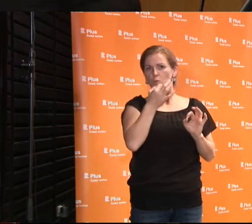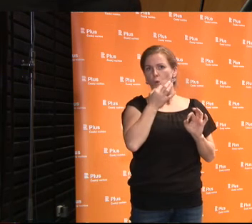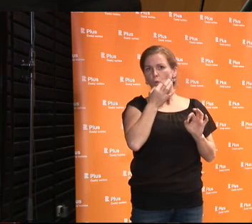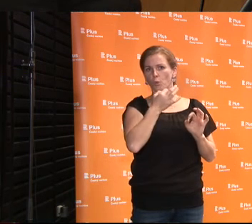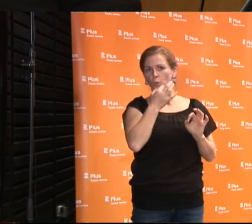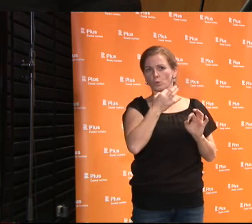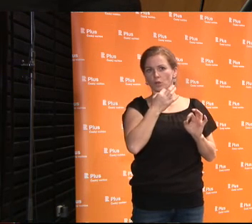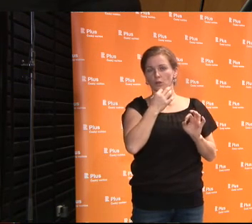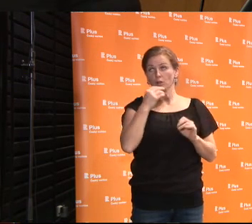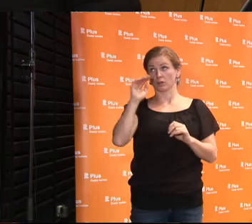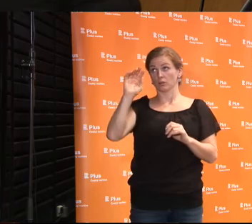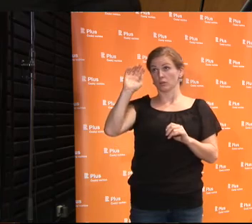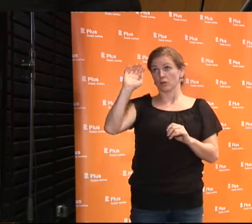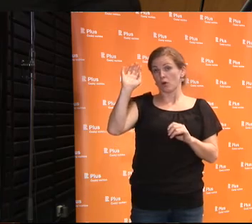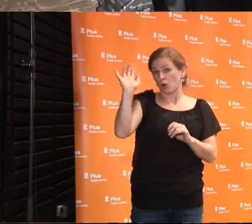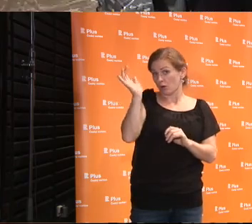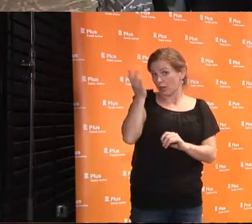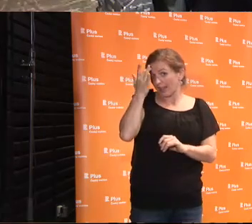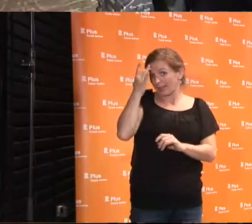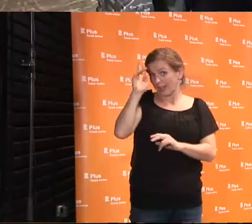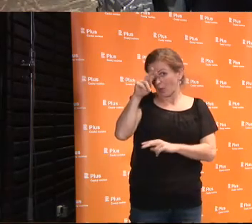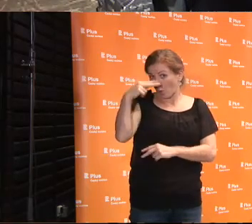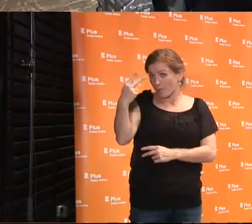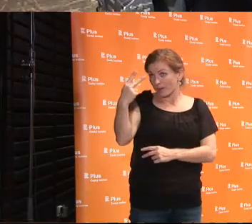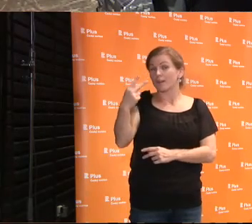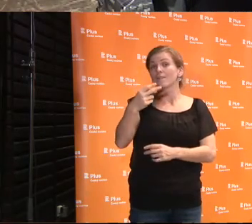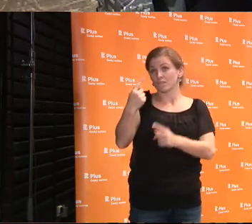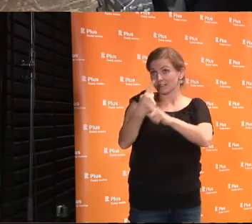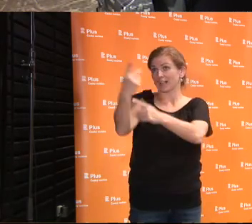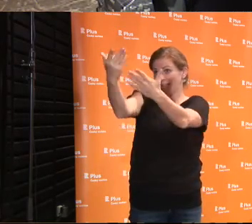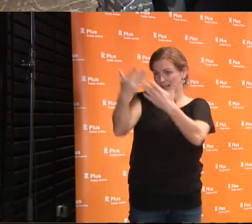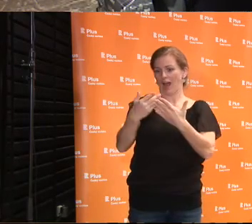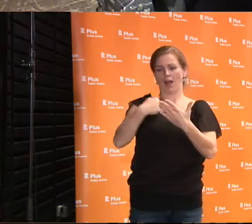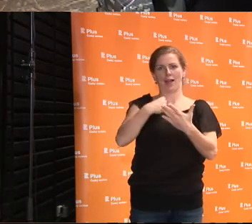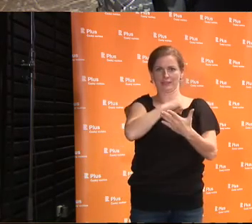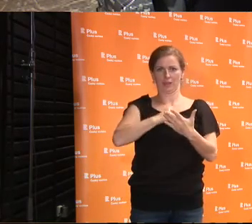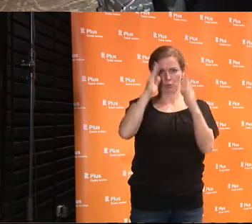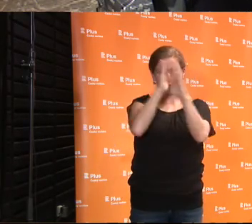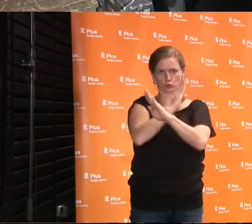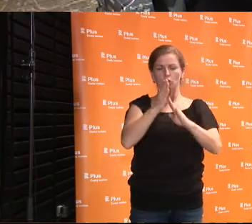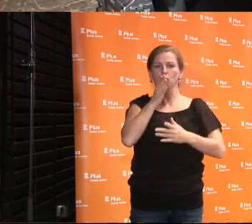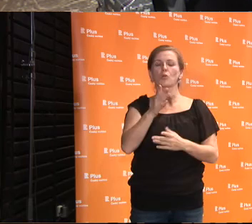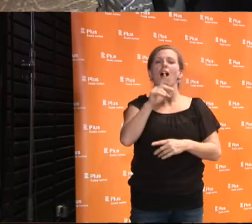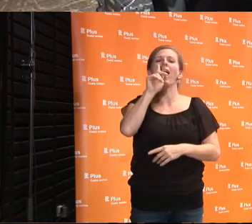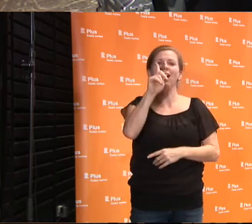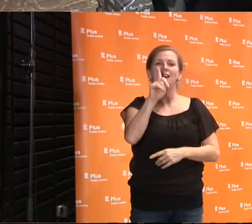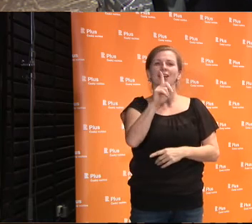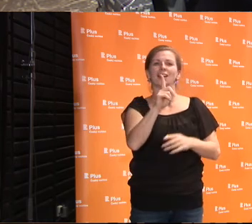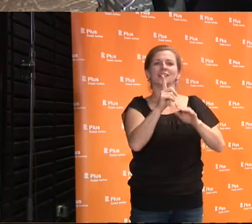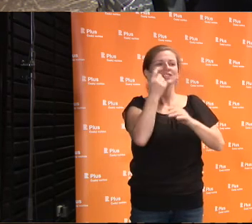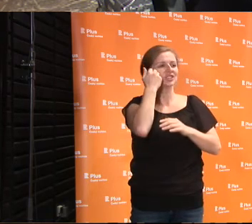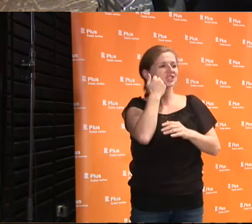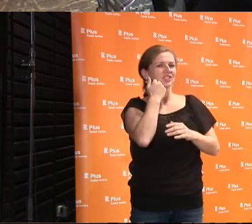když ta umělá inteligence nám dává ty výsledky, které my budeme vyhodnocovat. Ale pořád tady bude velká část společnosti,